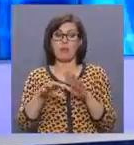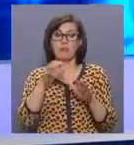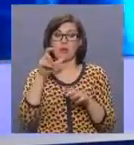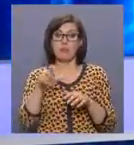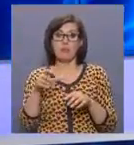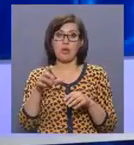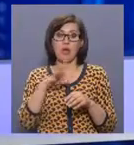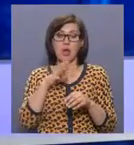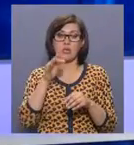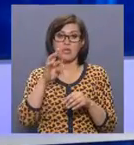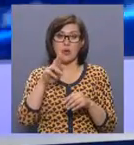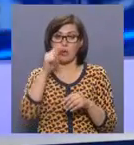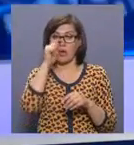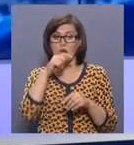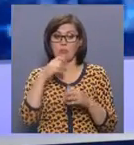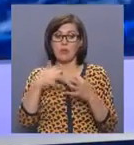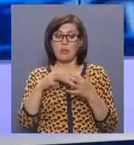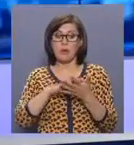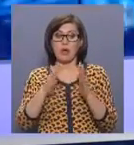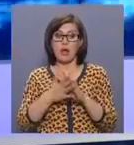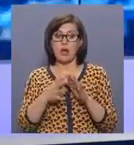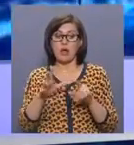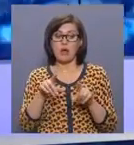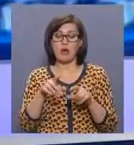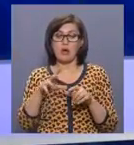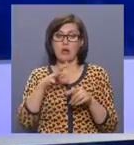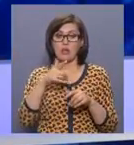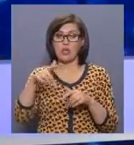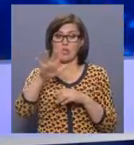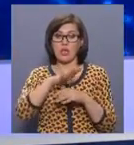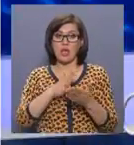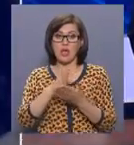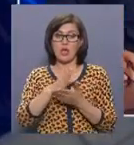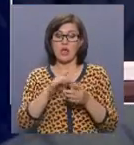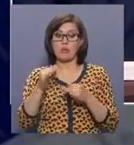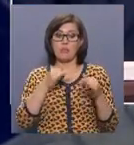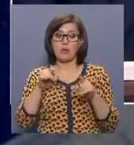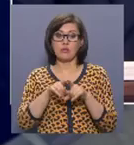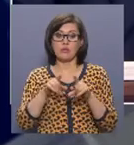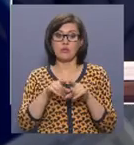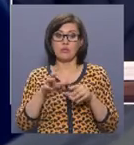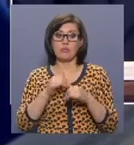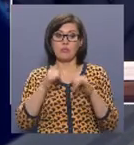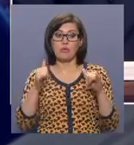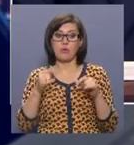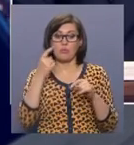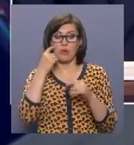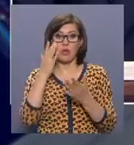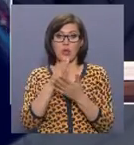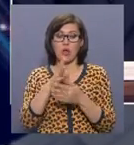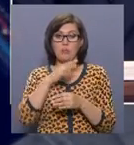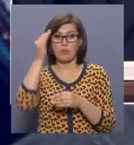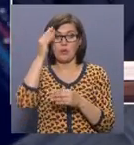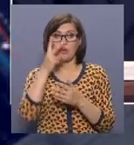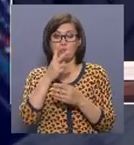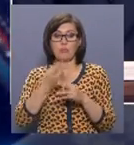төрағасы Сирия мен Украинадағы жағдай алпауыт елдердің геосаяси талас тартысы әлі де өршіп тұрған көрсетті деген пікірін